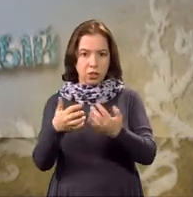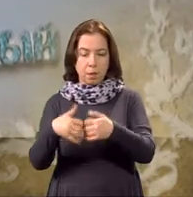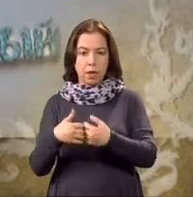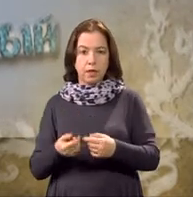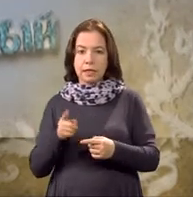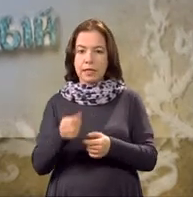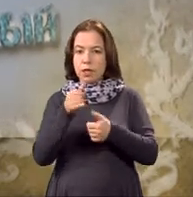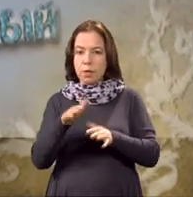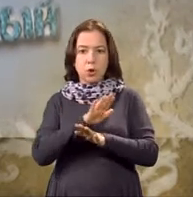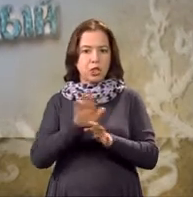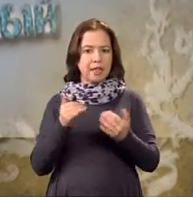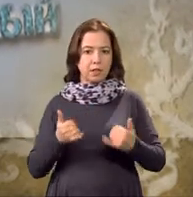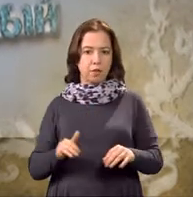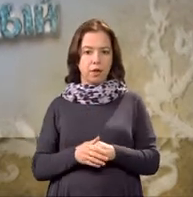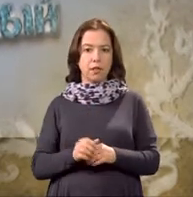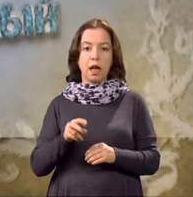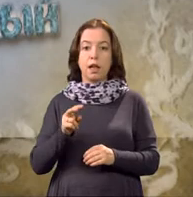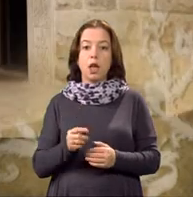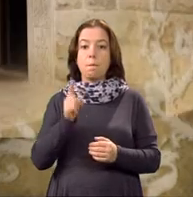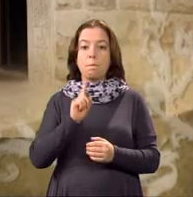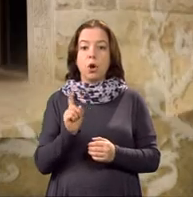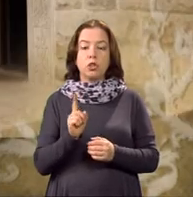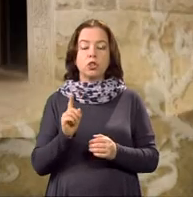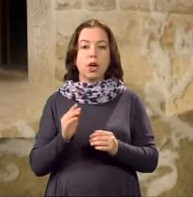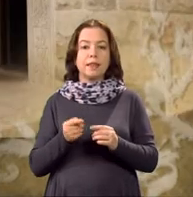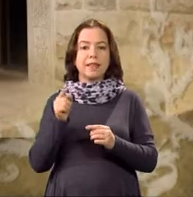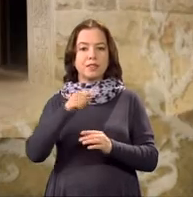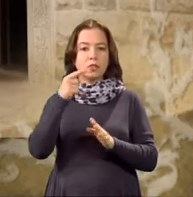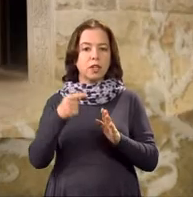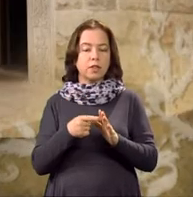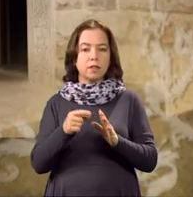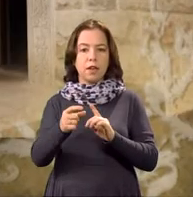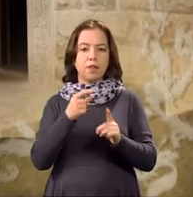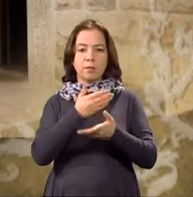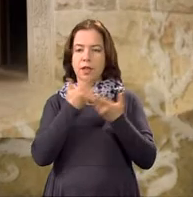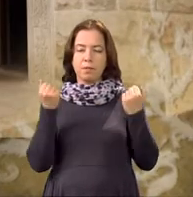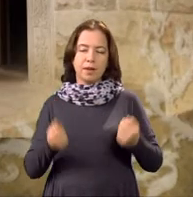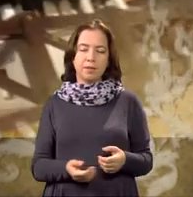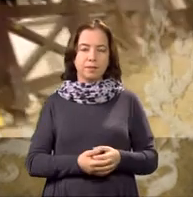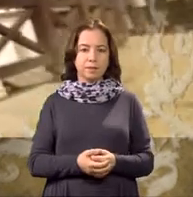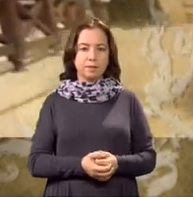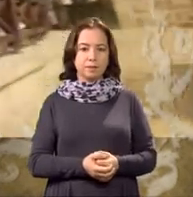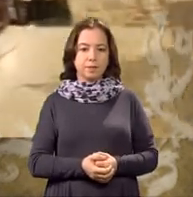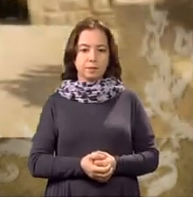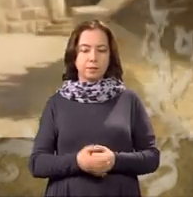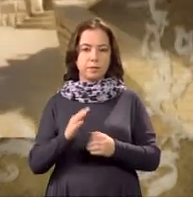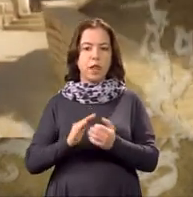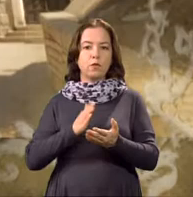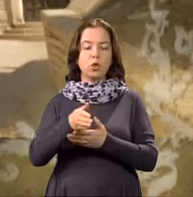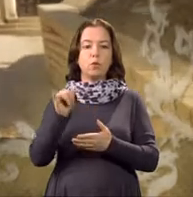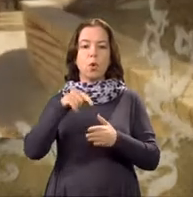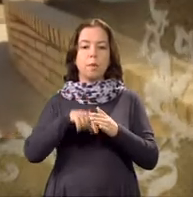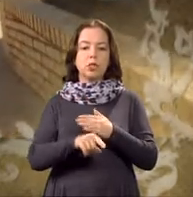не дивувати. Проте поки що на цю загадку відповіді немає. Над входом у